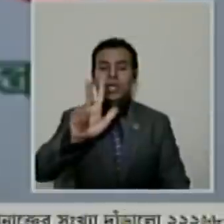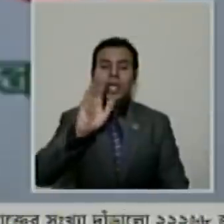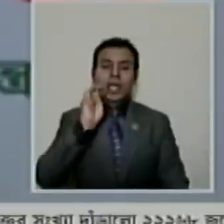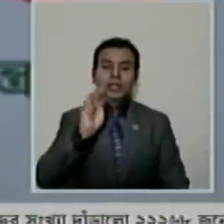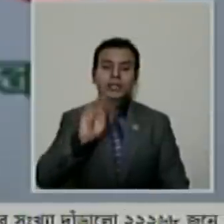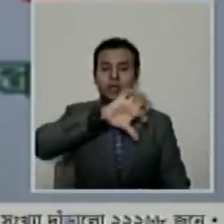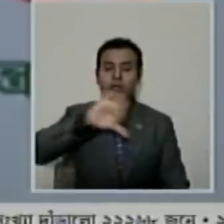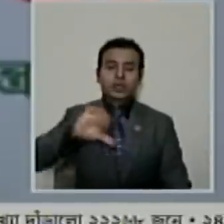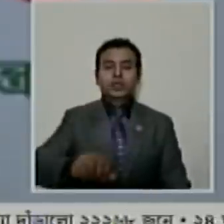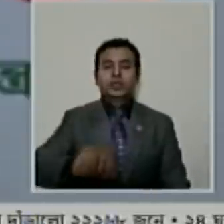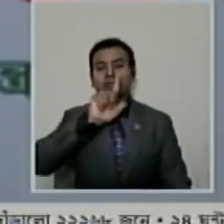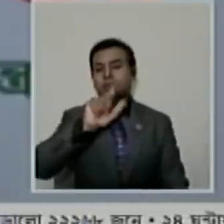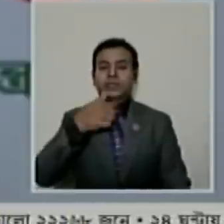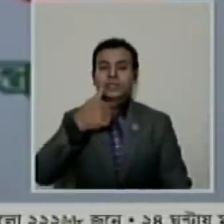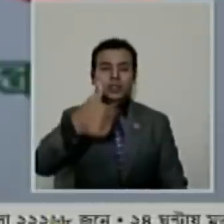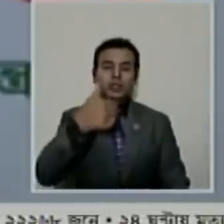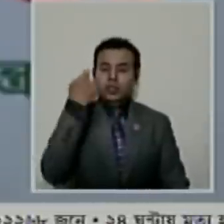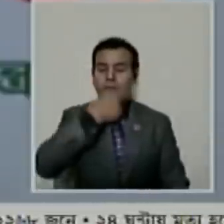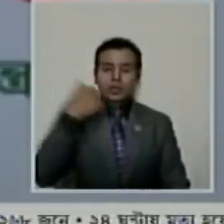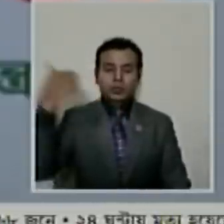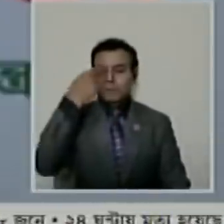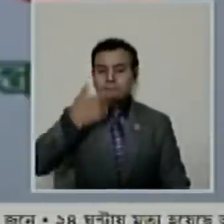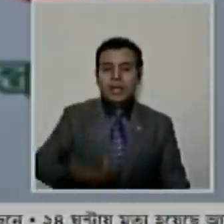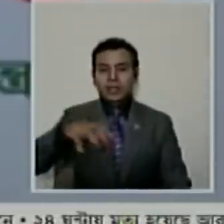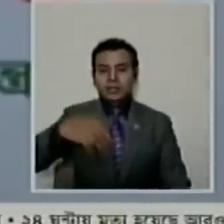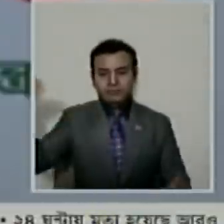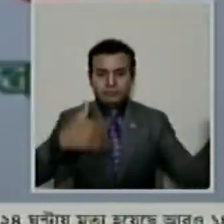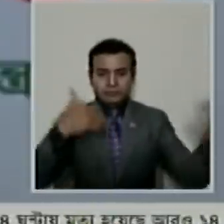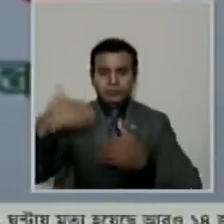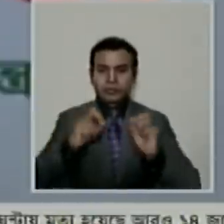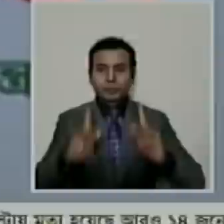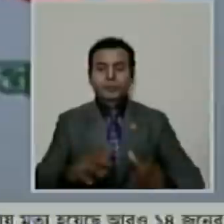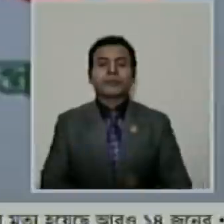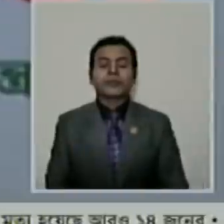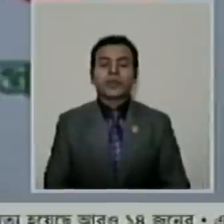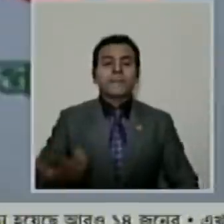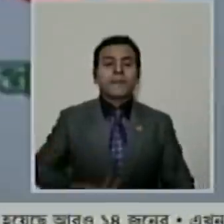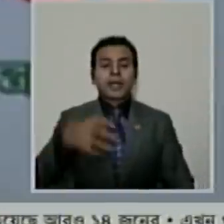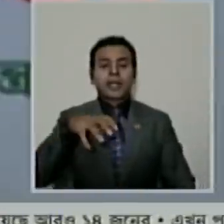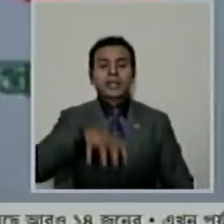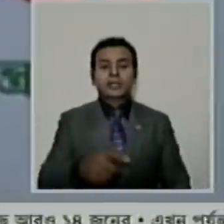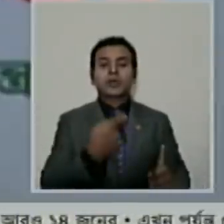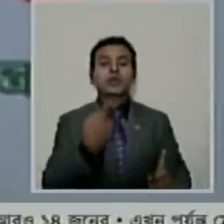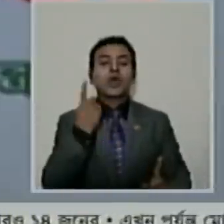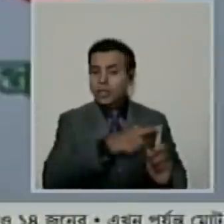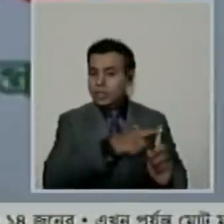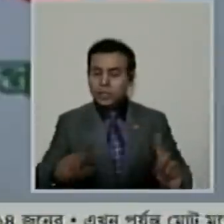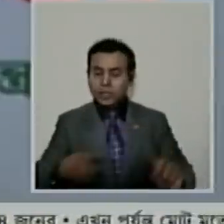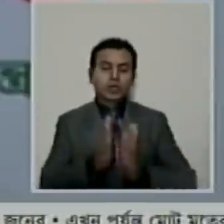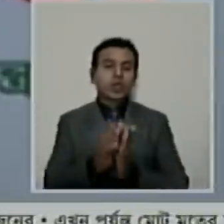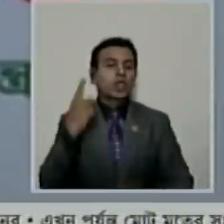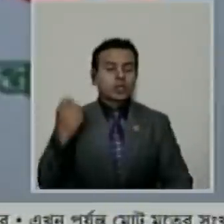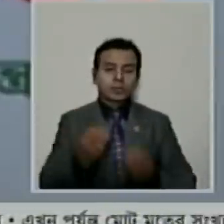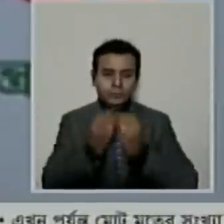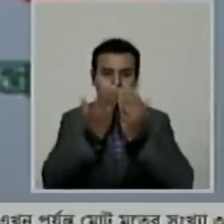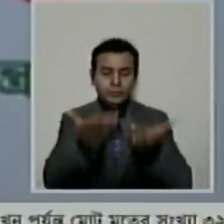এই ছিল বাংলাদেশের গত 24 ঘন্টা এবং এ পর্যন্ত তথ্য। দক্ষিণ পূর্ব এশিয়া এবং বিশ্ব পরিস্থিতি যা আমরা সংগ্রহ করি বিশ্ব